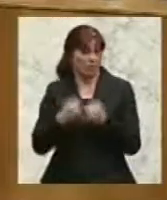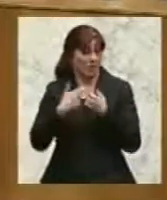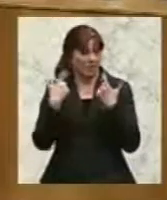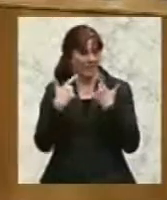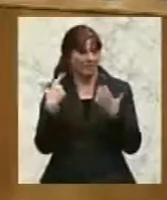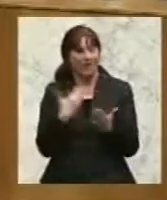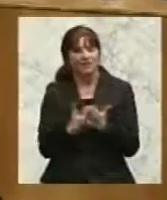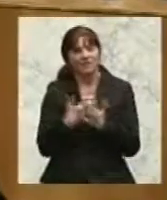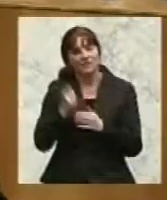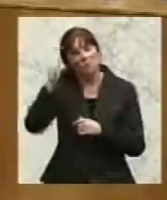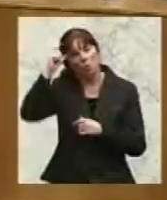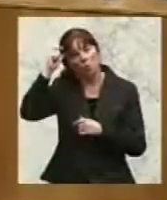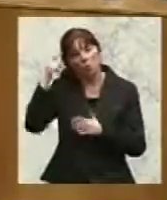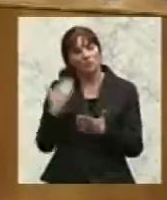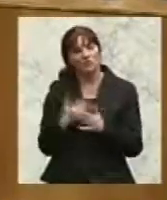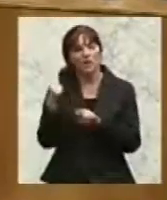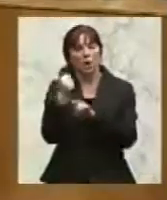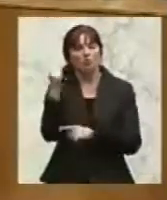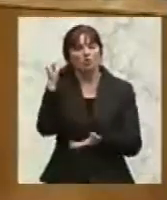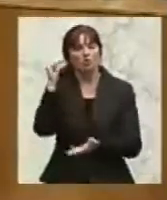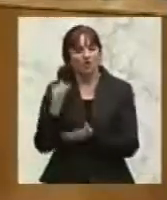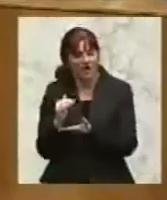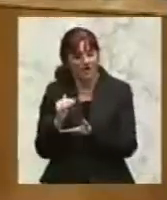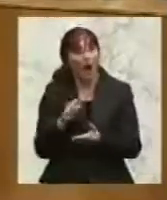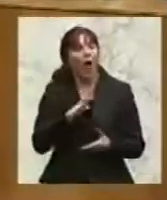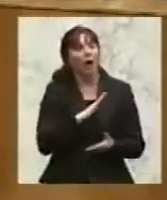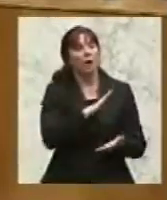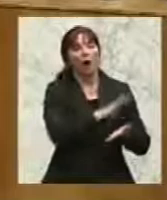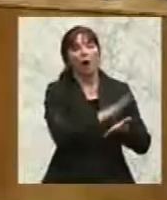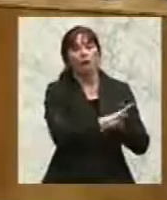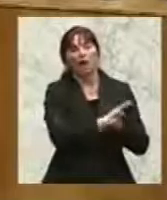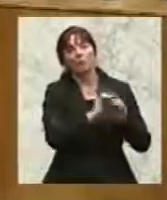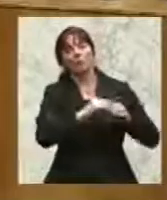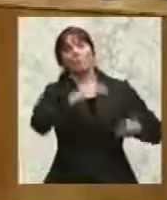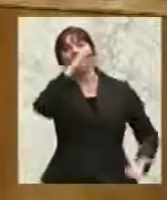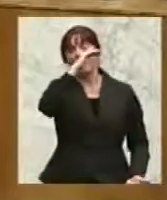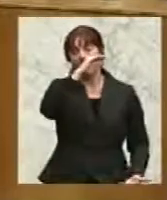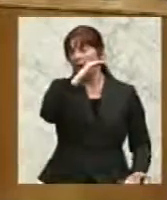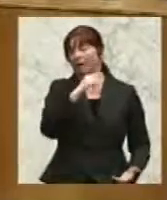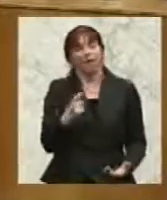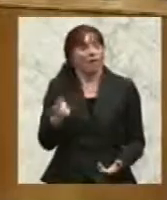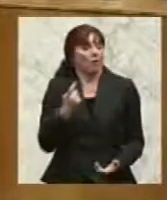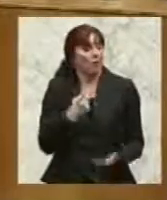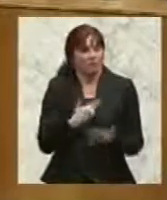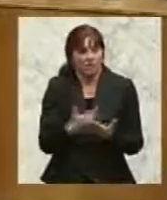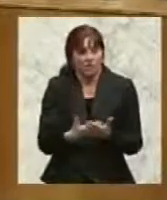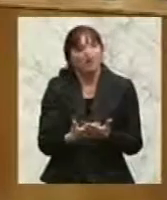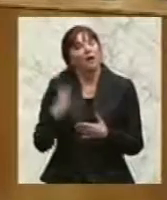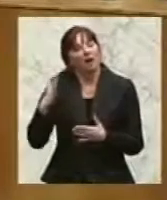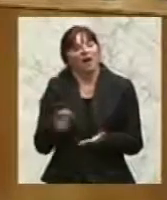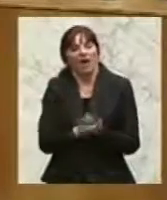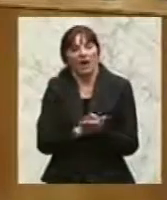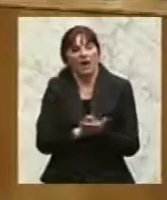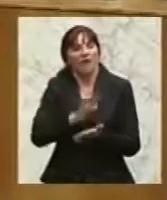budgetären Beschränkungen bei gleichzeitiger Ausweitung der Sonderaufgaben ist daher eine Reduktion der Kernaufgabe des Rechnungshofes, nämlich